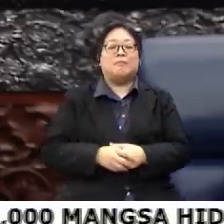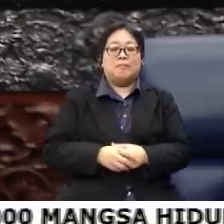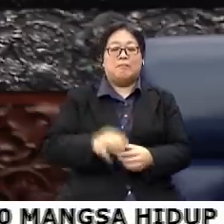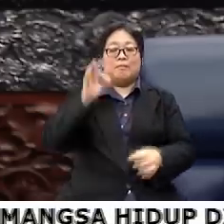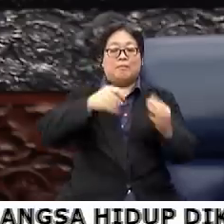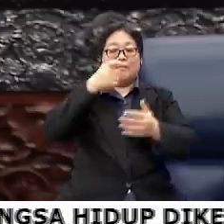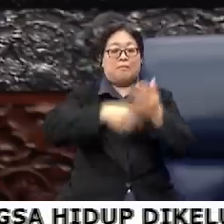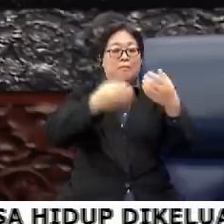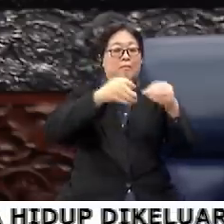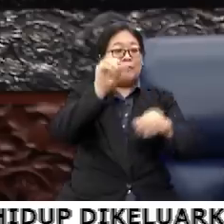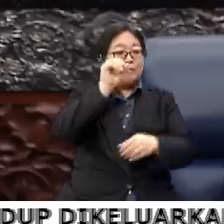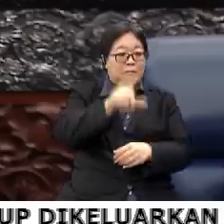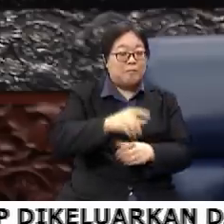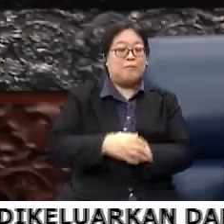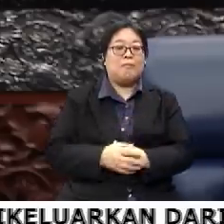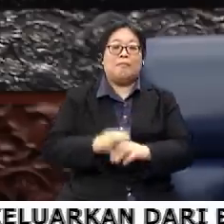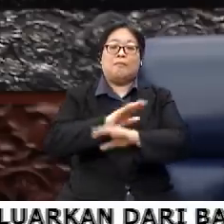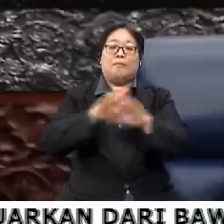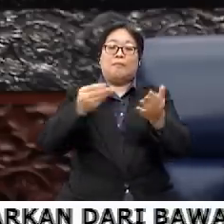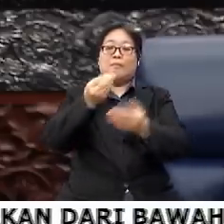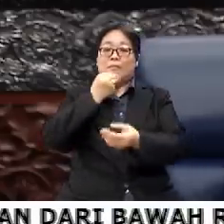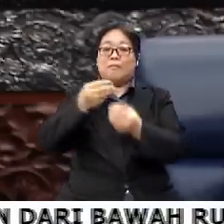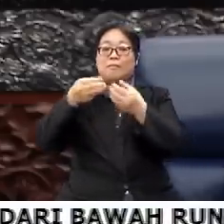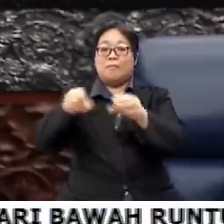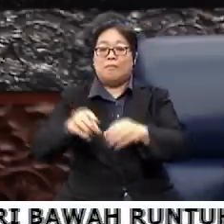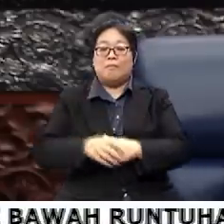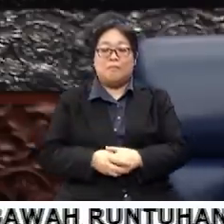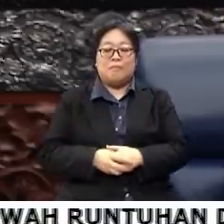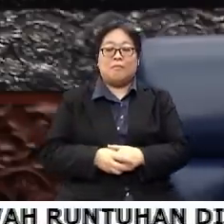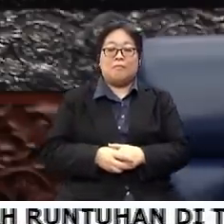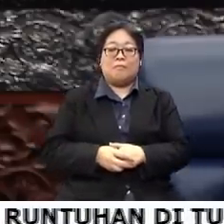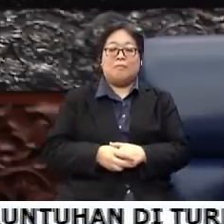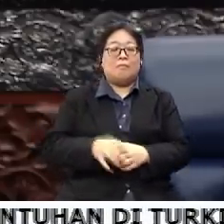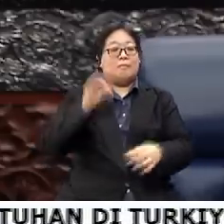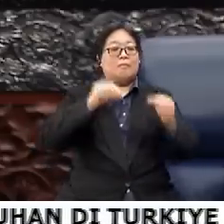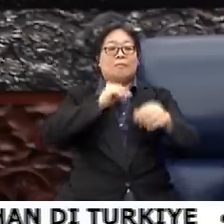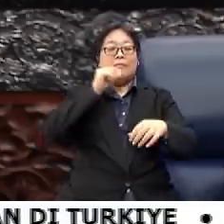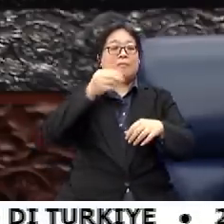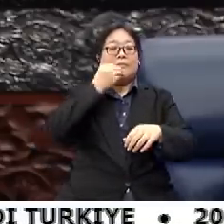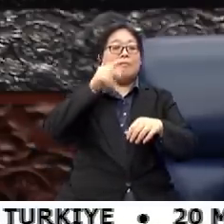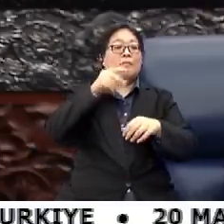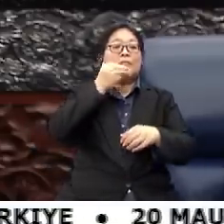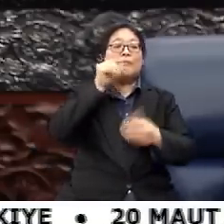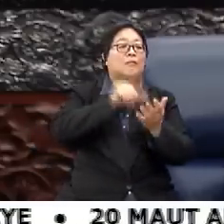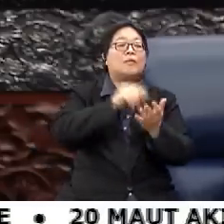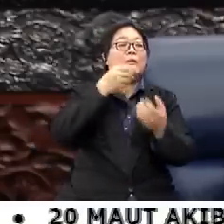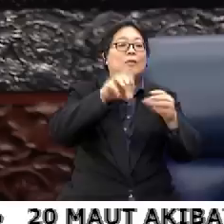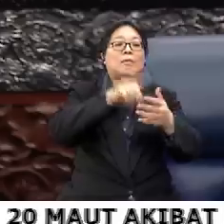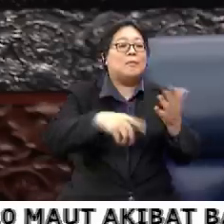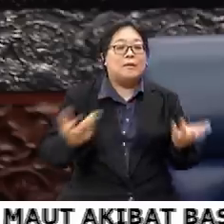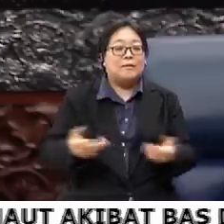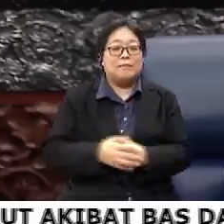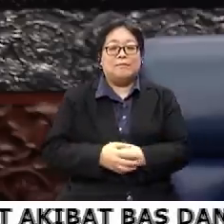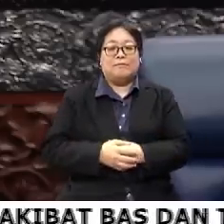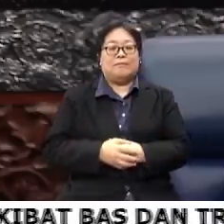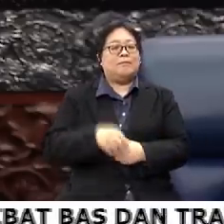Kalau harga telur mahal, jangan makan telur. Kalau tak makan telur, apanya lagi?